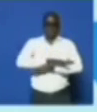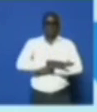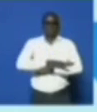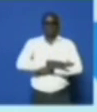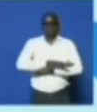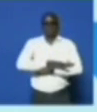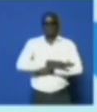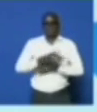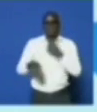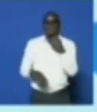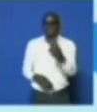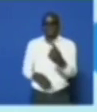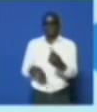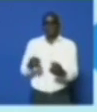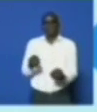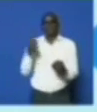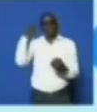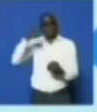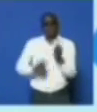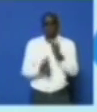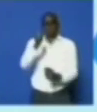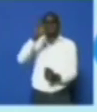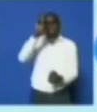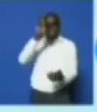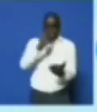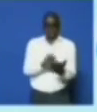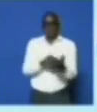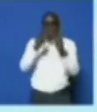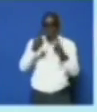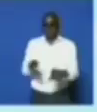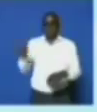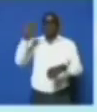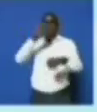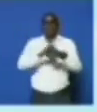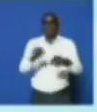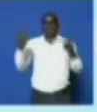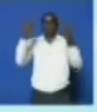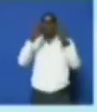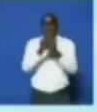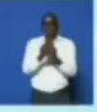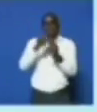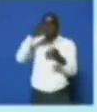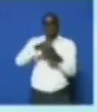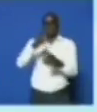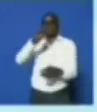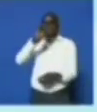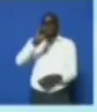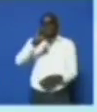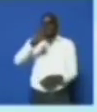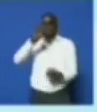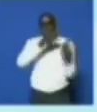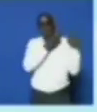cela dit ils sont plus de 6000 les réfugiés maliens installés dans le camp de mme ndao dans le sombre depuis à 2012